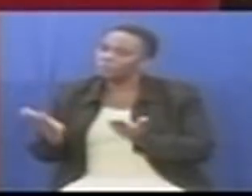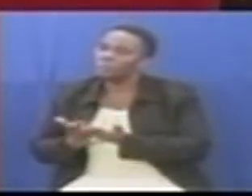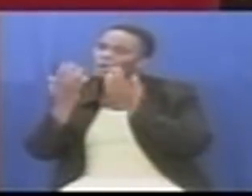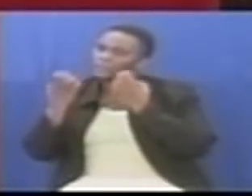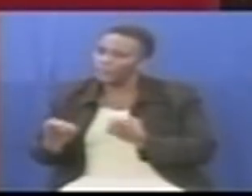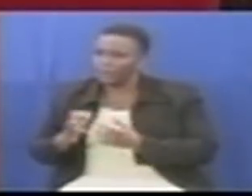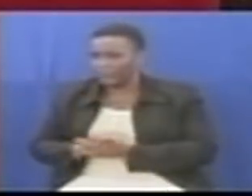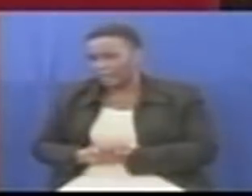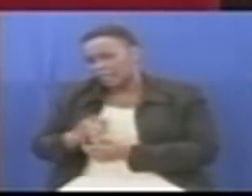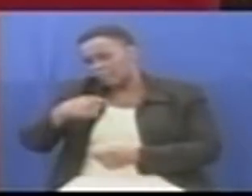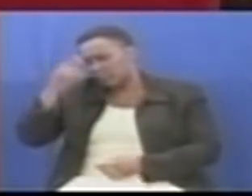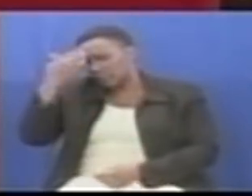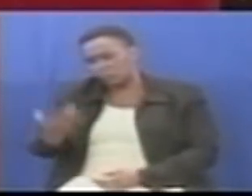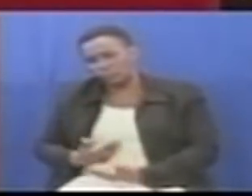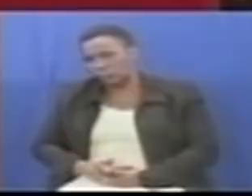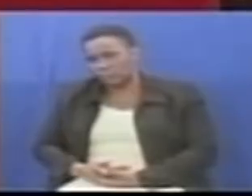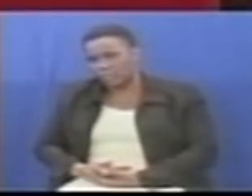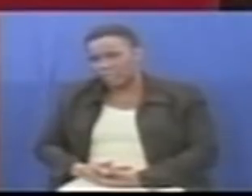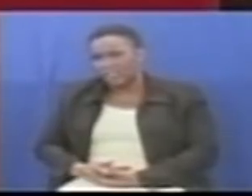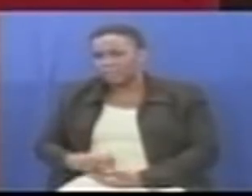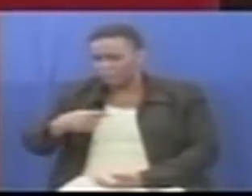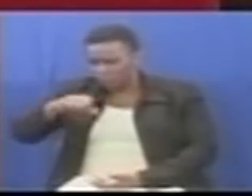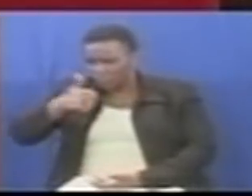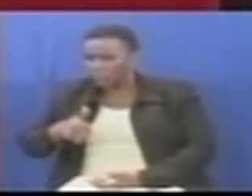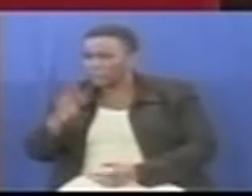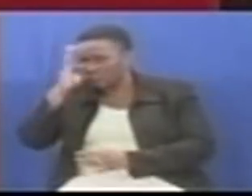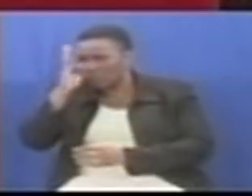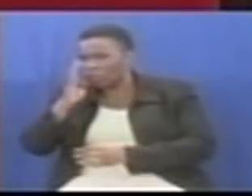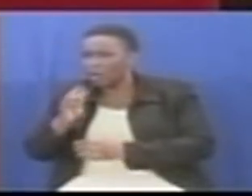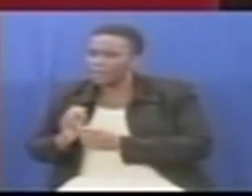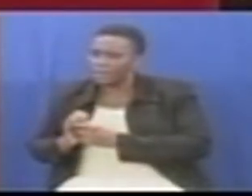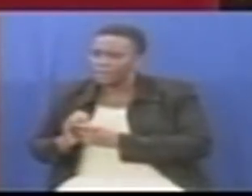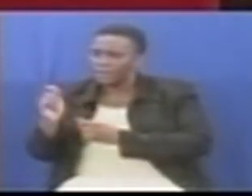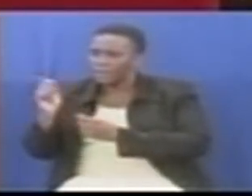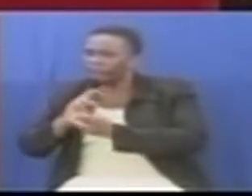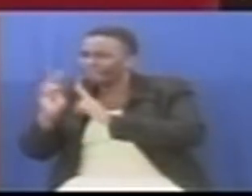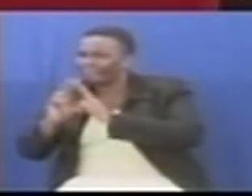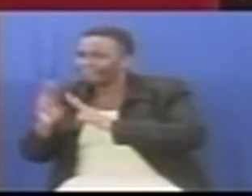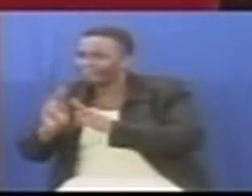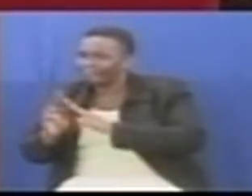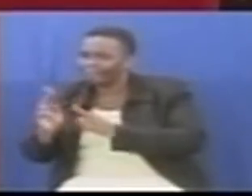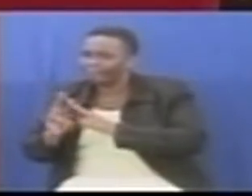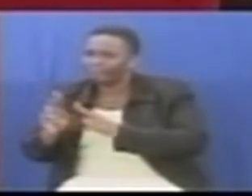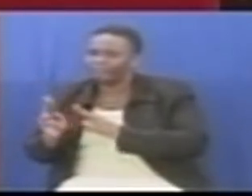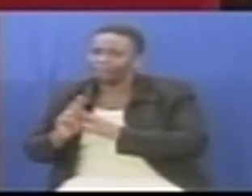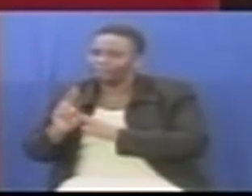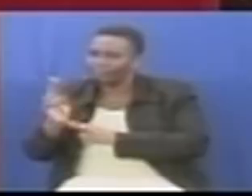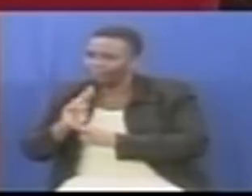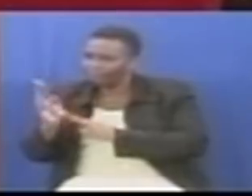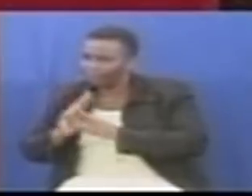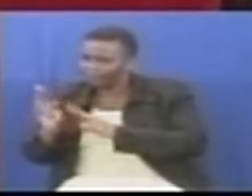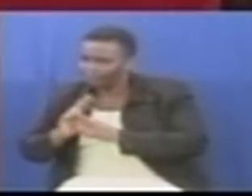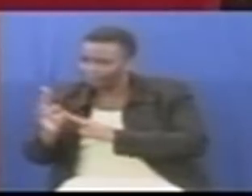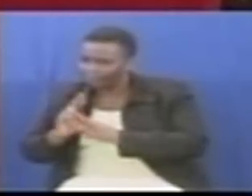sababu binafsi ambao siko tayari kuzitaja hapa, tulishazijadili pia na katibu mkuu TAMISEMI, mkurugenzi aliyekuwepo akafanya yake, wakamhamisha DM